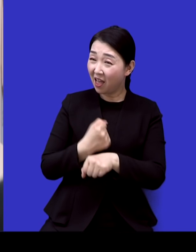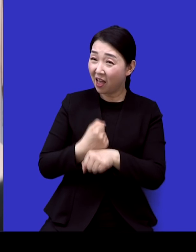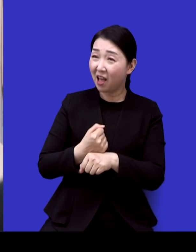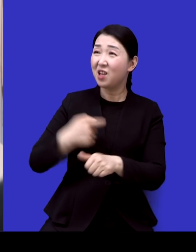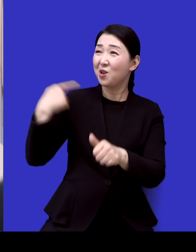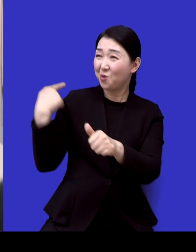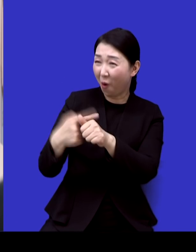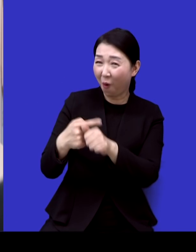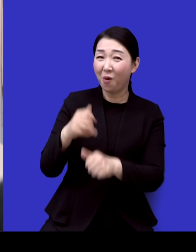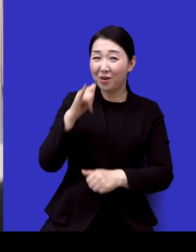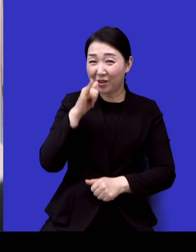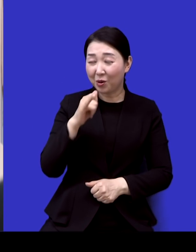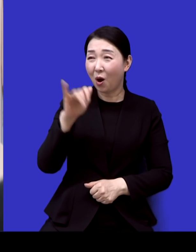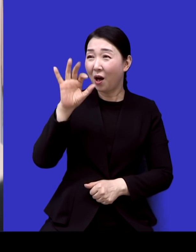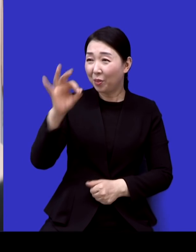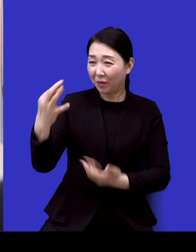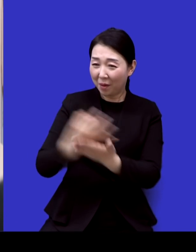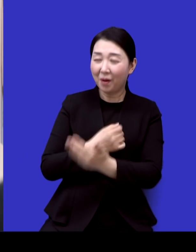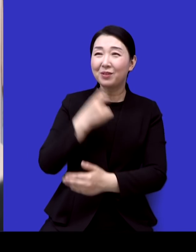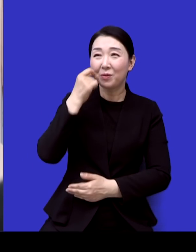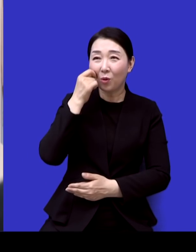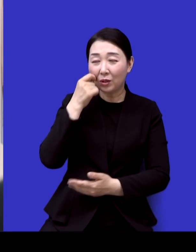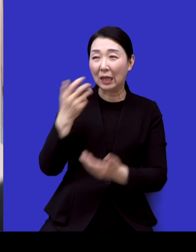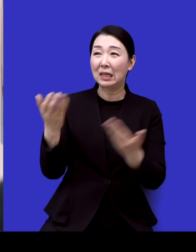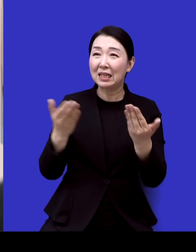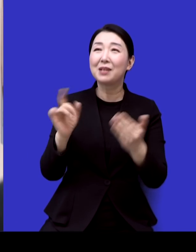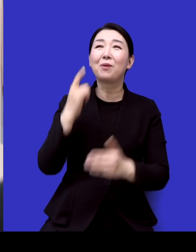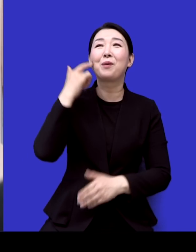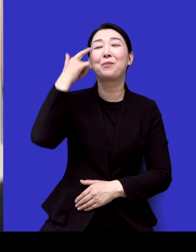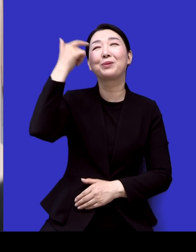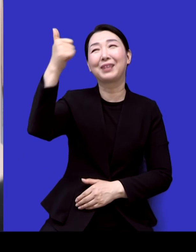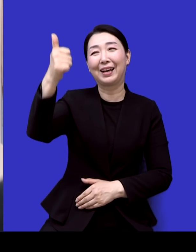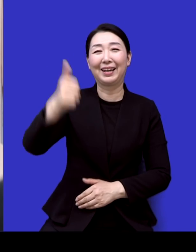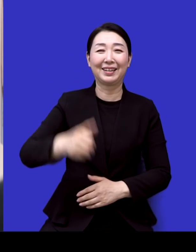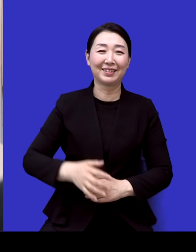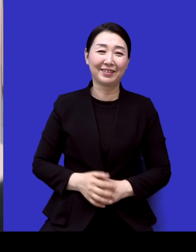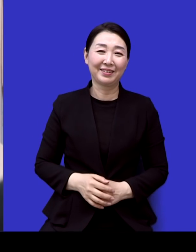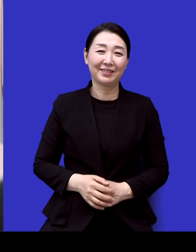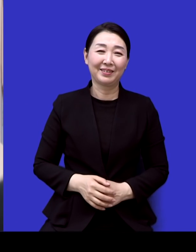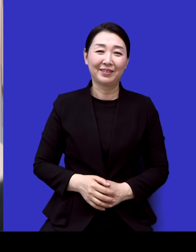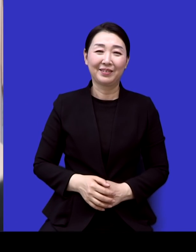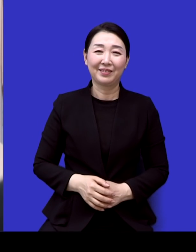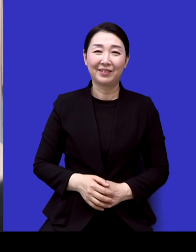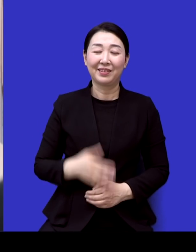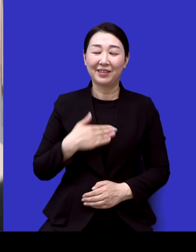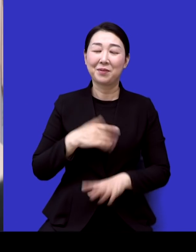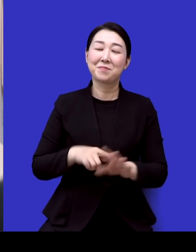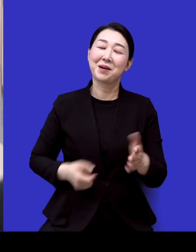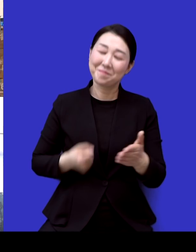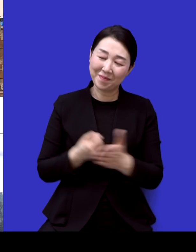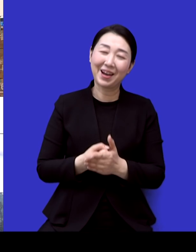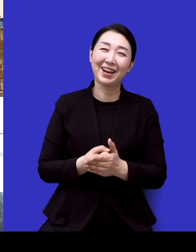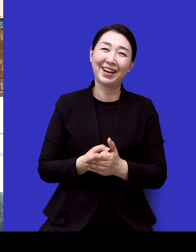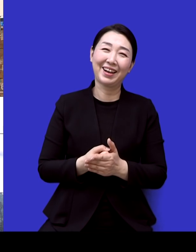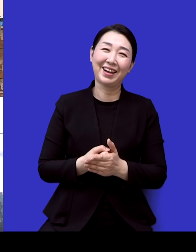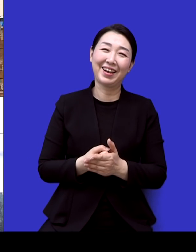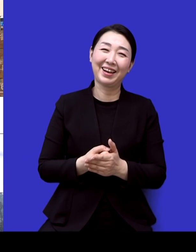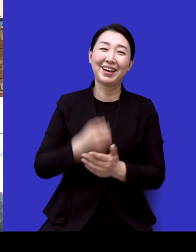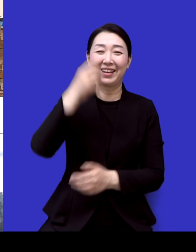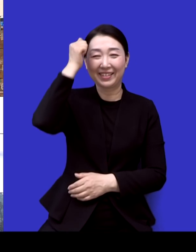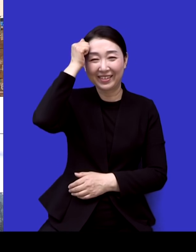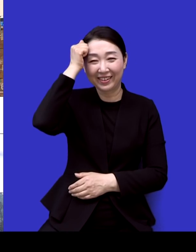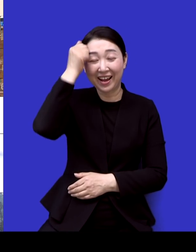욕 먹고 돈도 못 버는 직업이 목사더라고요. 맞아요. 힘들고. 네, 그래서 제가 그때 다짐을 했던 게 기억이 납니다. 근데